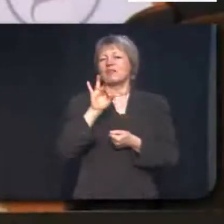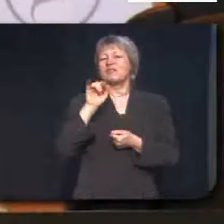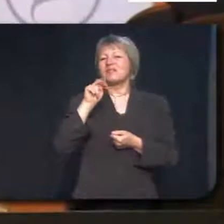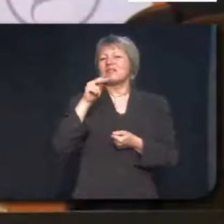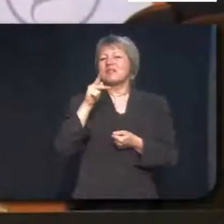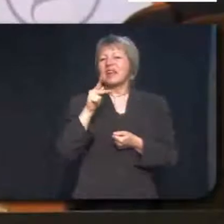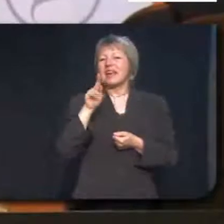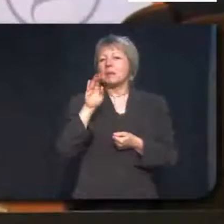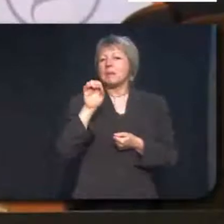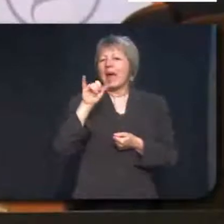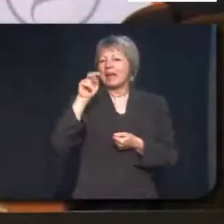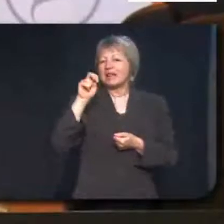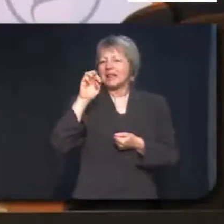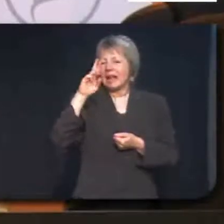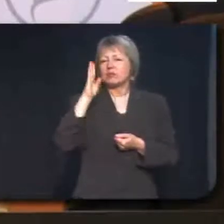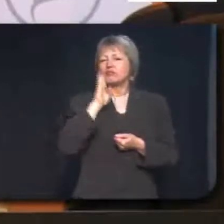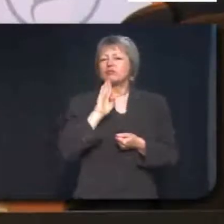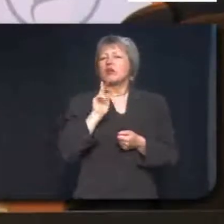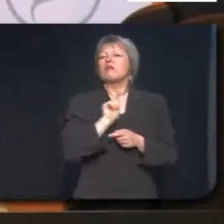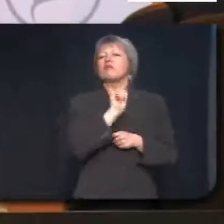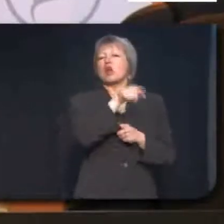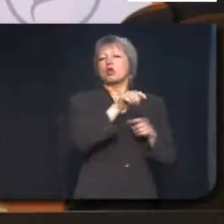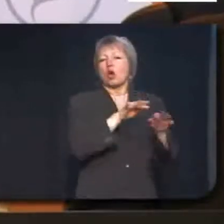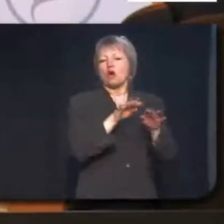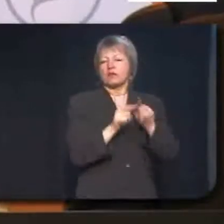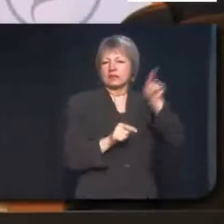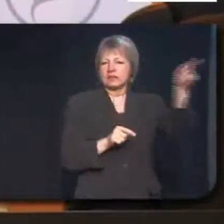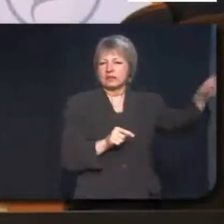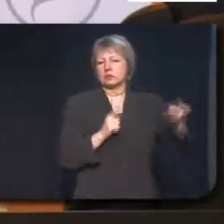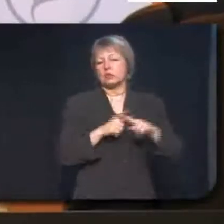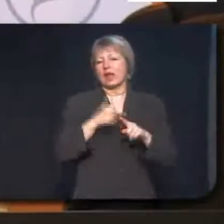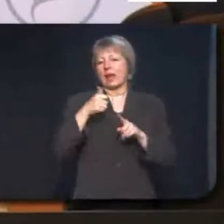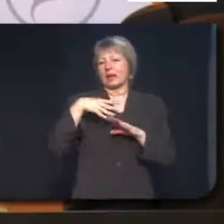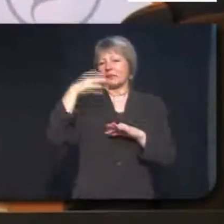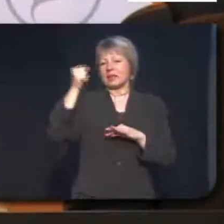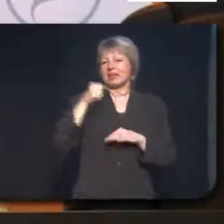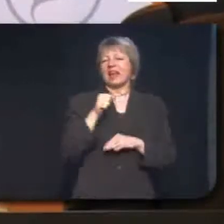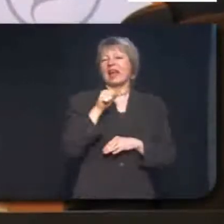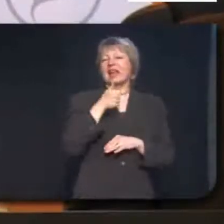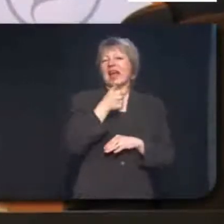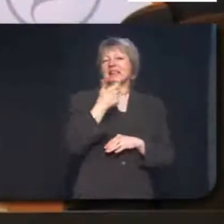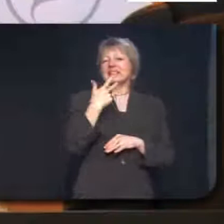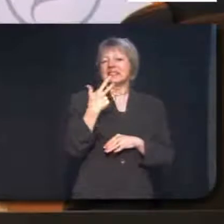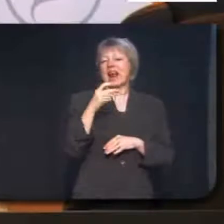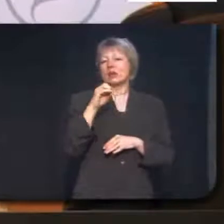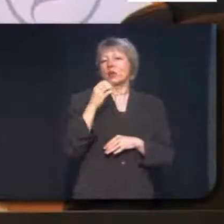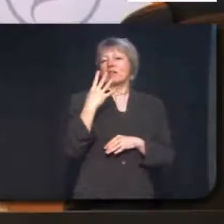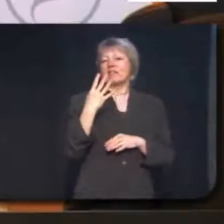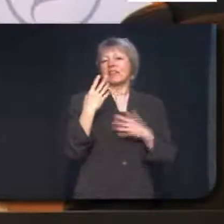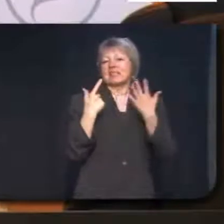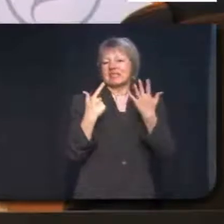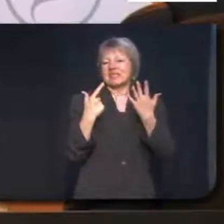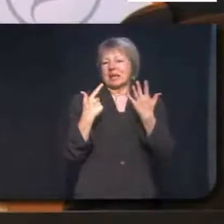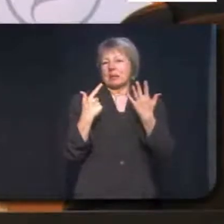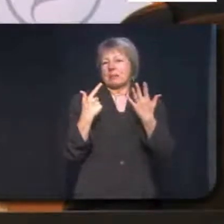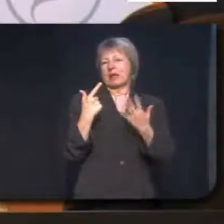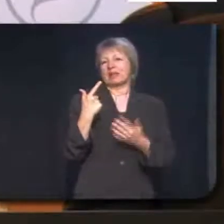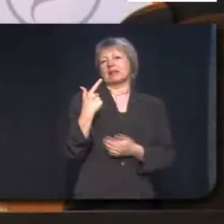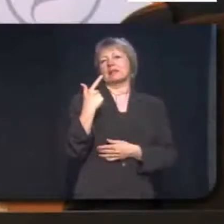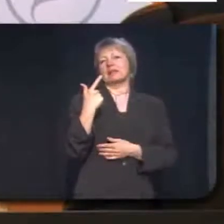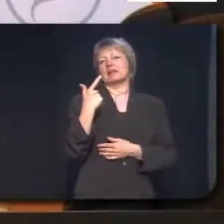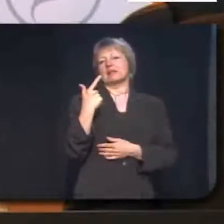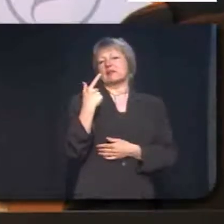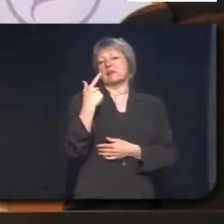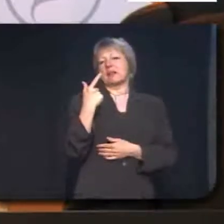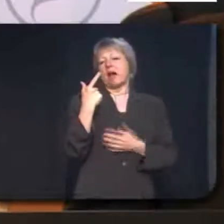bitte zum Front Office kommen und noch einen Gewinner das ist die 130478 die 13 0